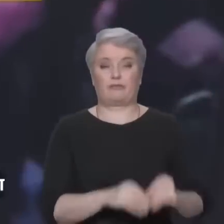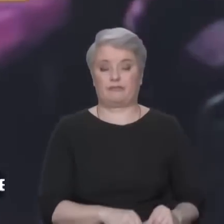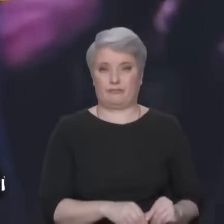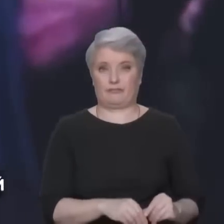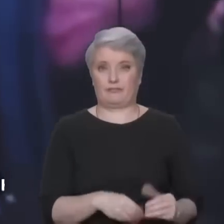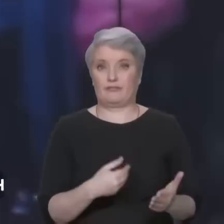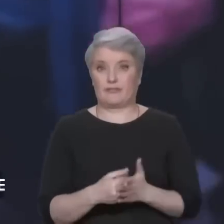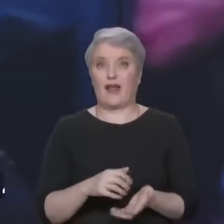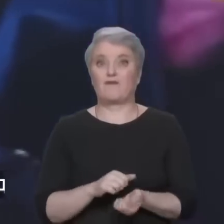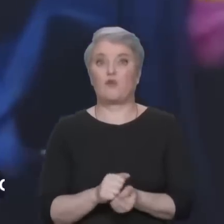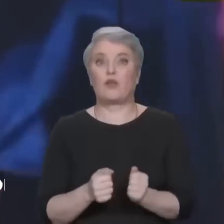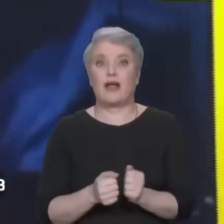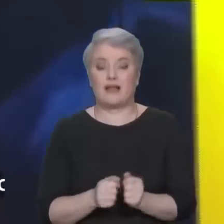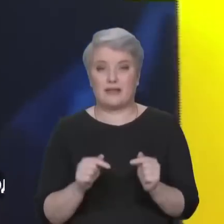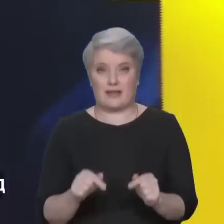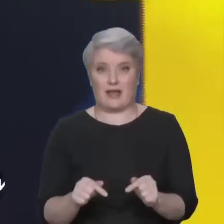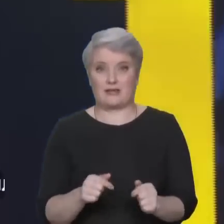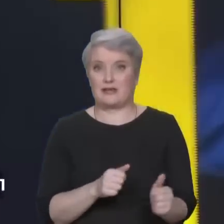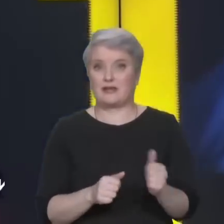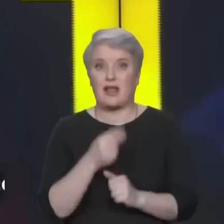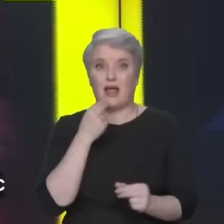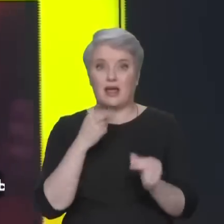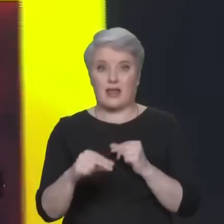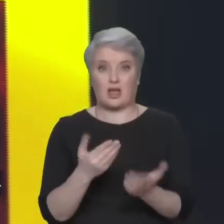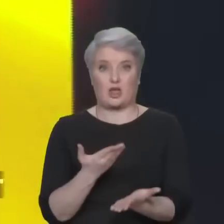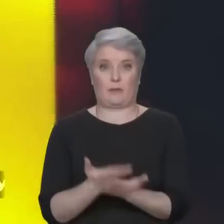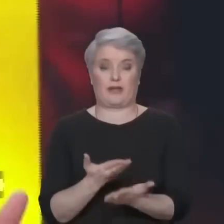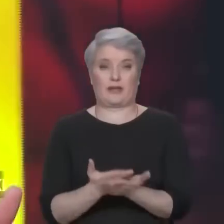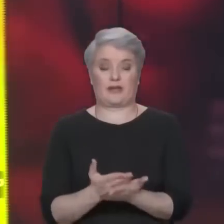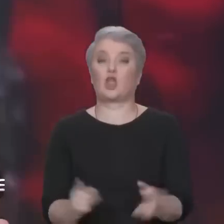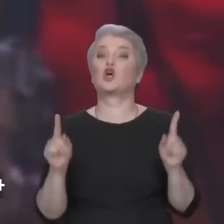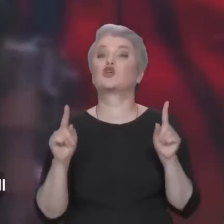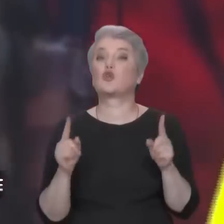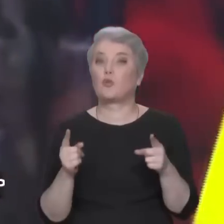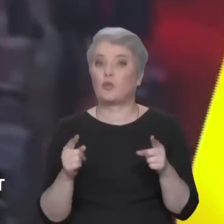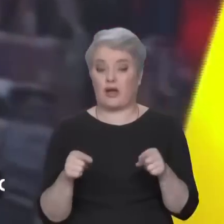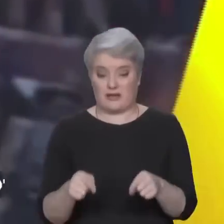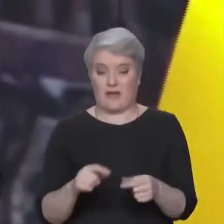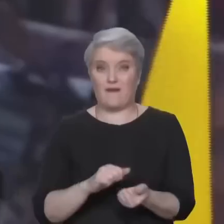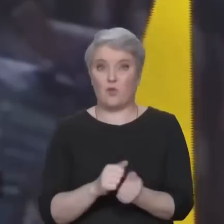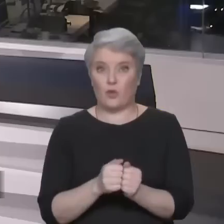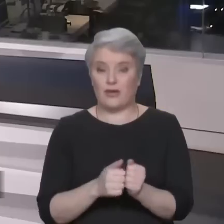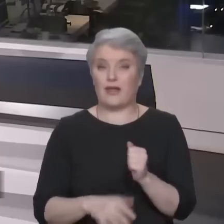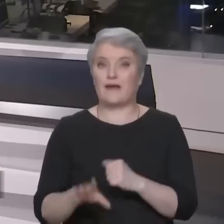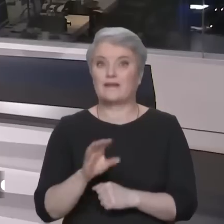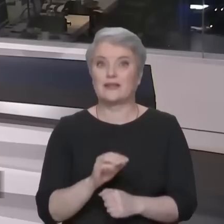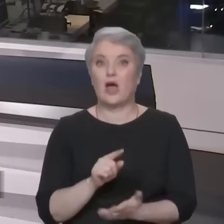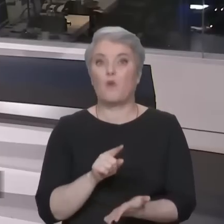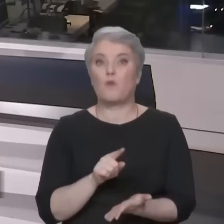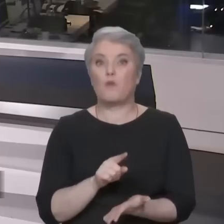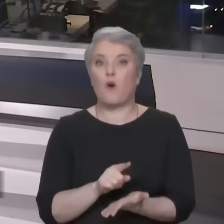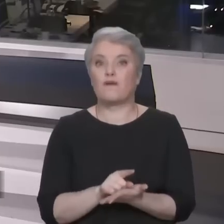наприклад, Вугледар, той сам. Знову ж таки, це найкращий випадок. Приклад чому? Тому що саме з Вугледару все повинно